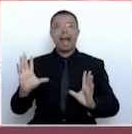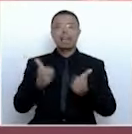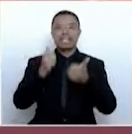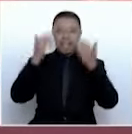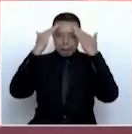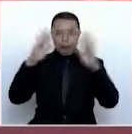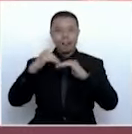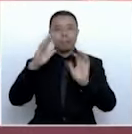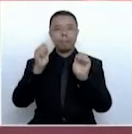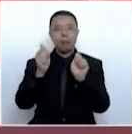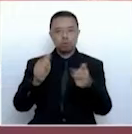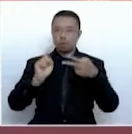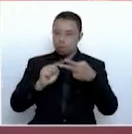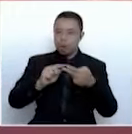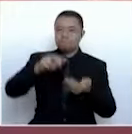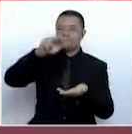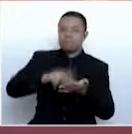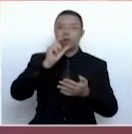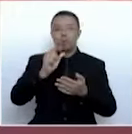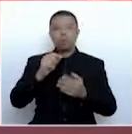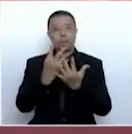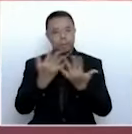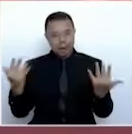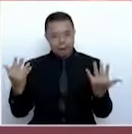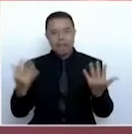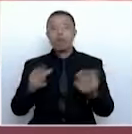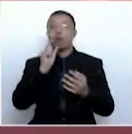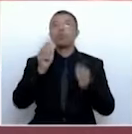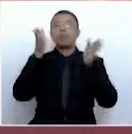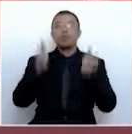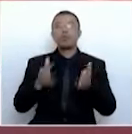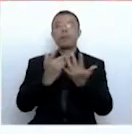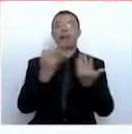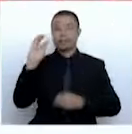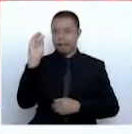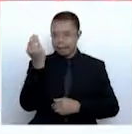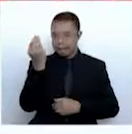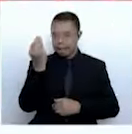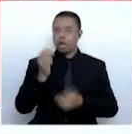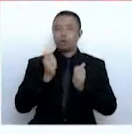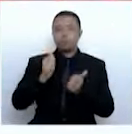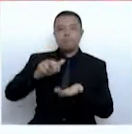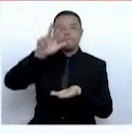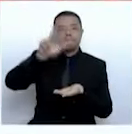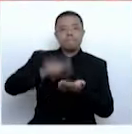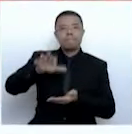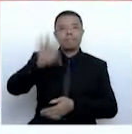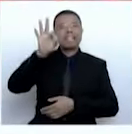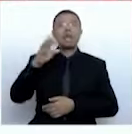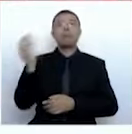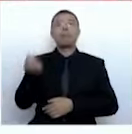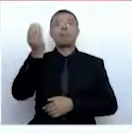kita, namun juga menjadi penentu bagi rakyat, khususnya warga Jakarta, dalam menentukan pemimpin yang